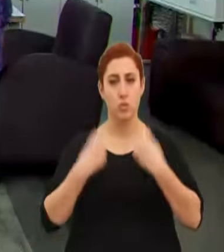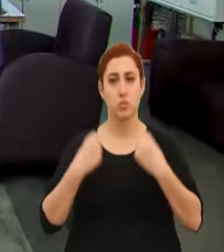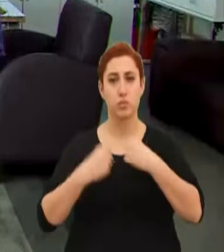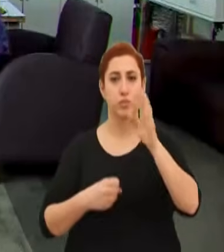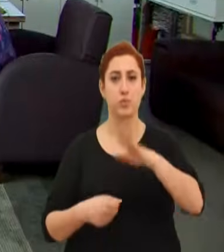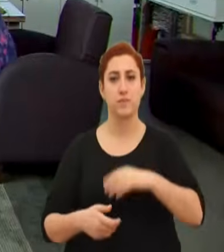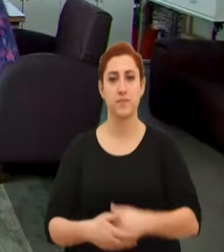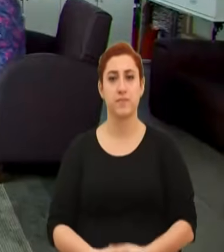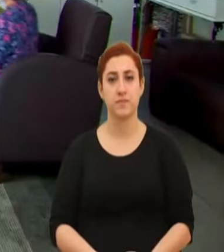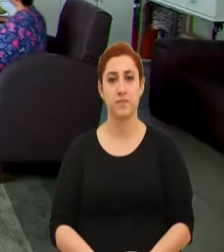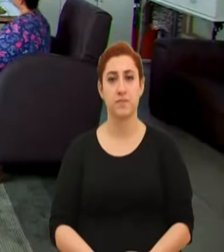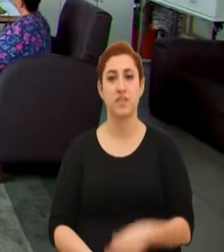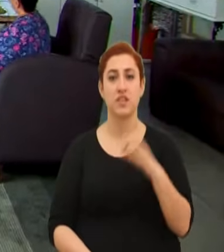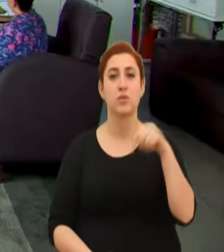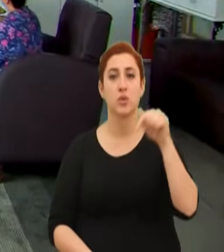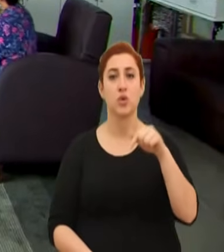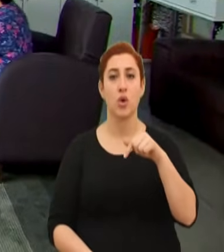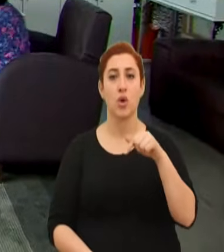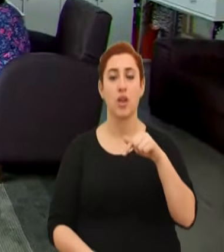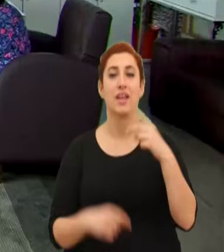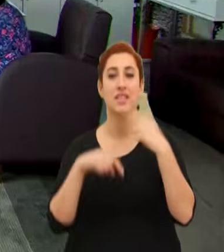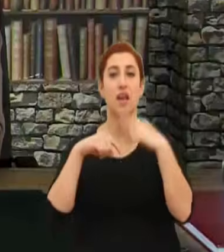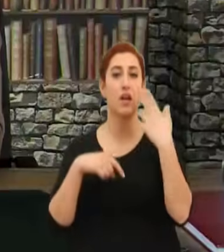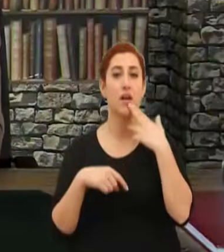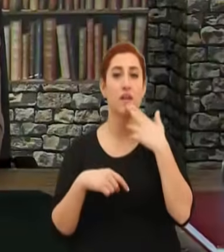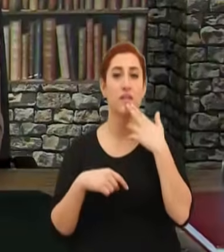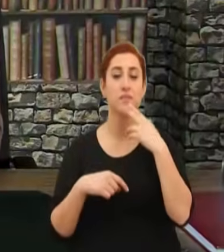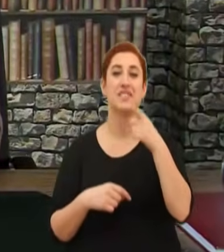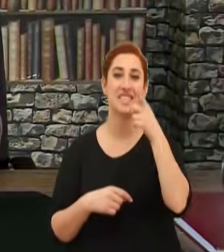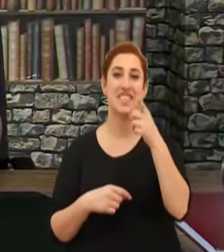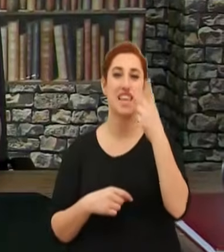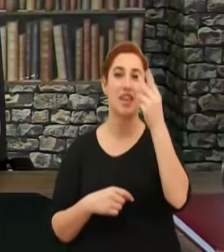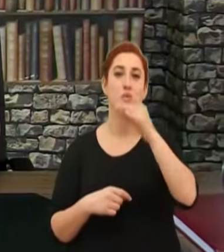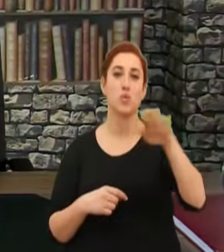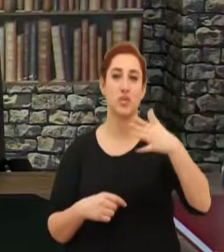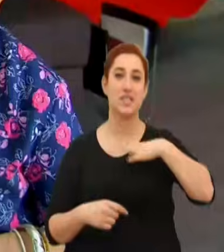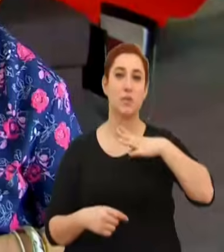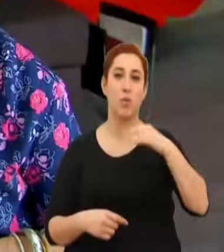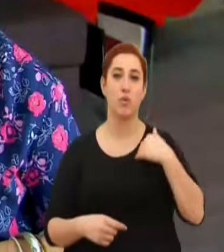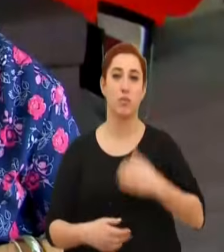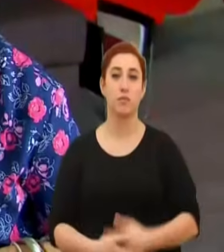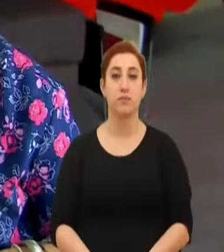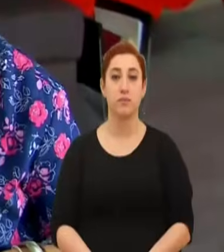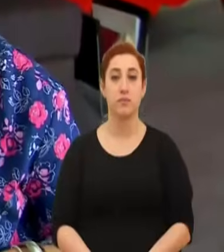Oturun oturun. Şimdi şöyle. Zehra Hanım. Sizden iki çocuk istiyorum.